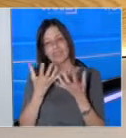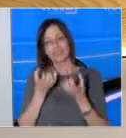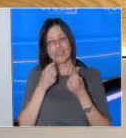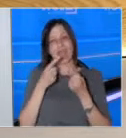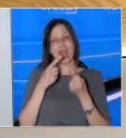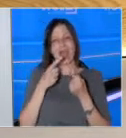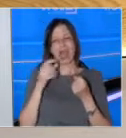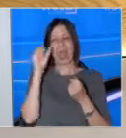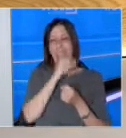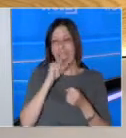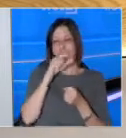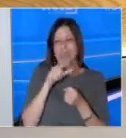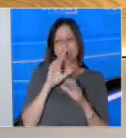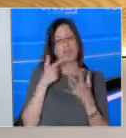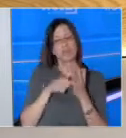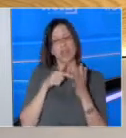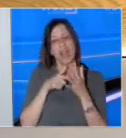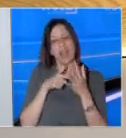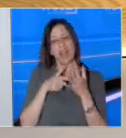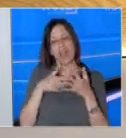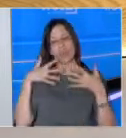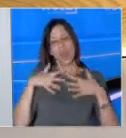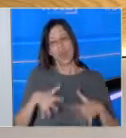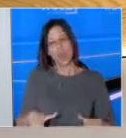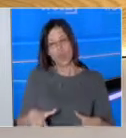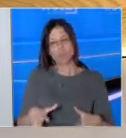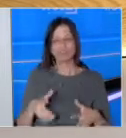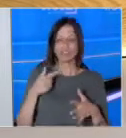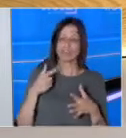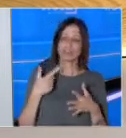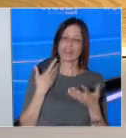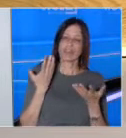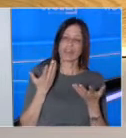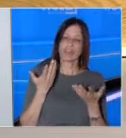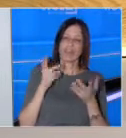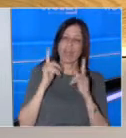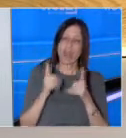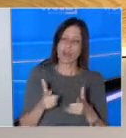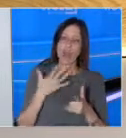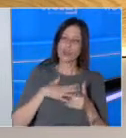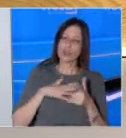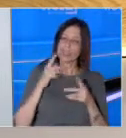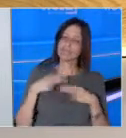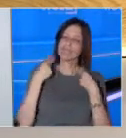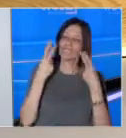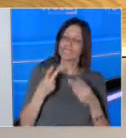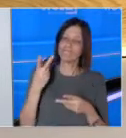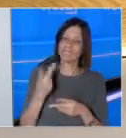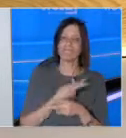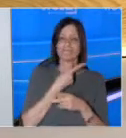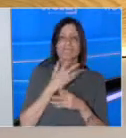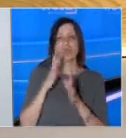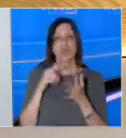בגלל הייאוש לאחר שבוע של מלחמה והרצון לאסקפיזם, ואולי כי אז, בשנת 2019,